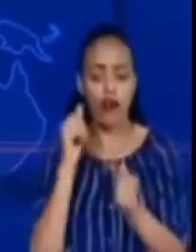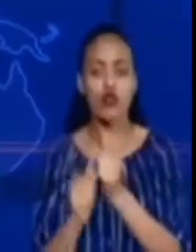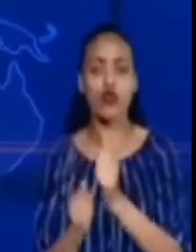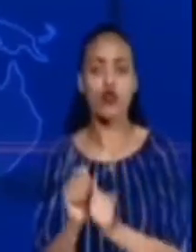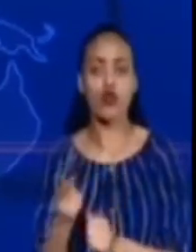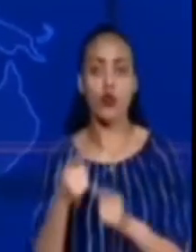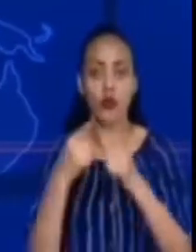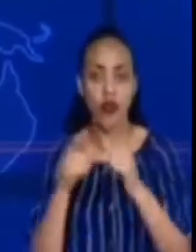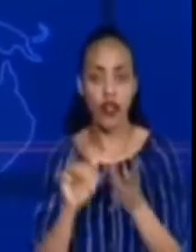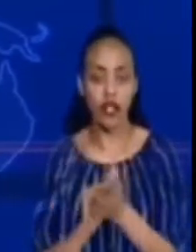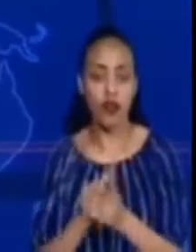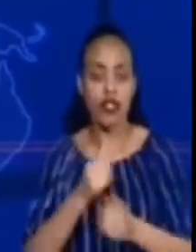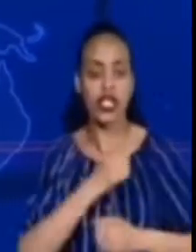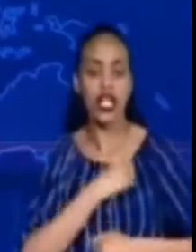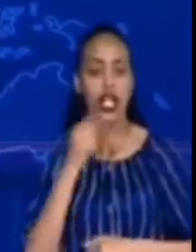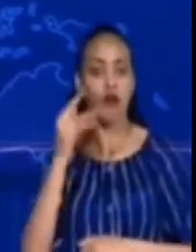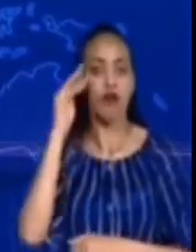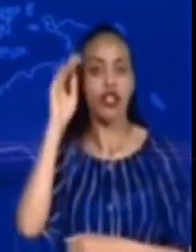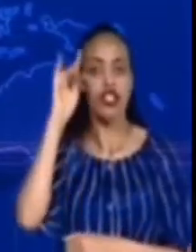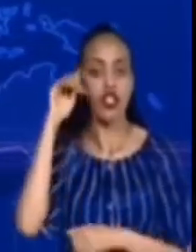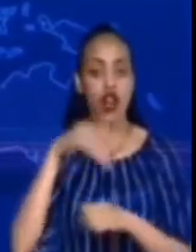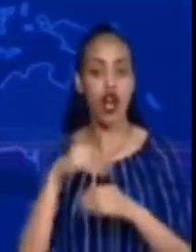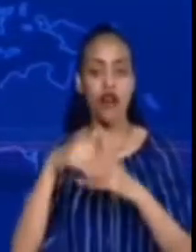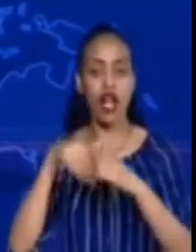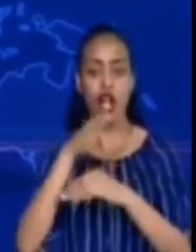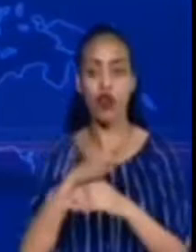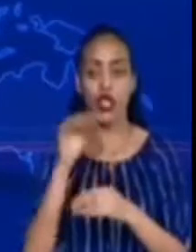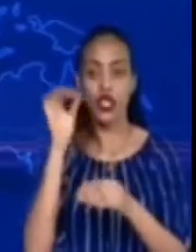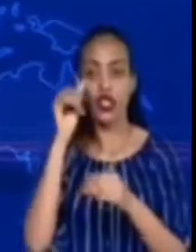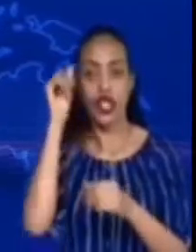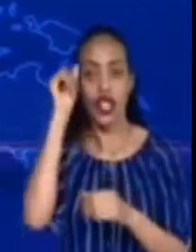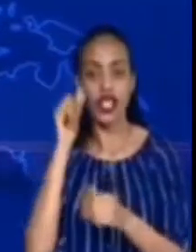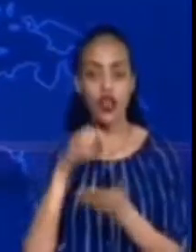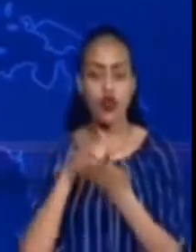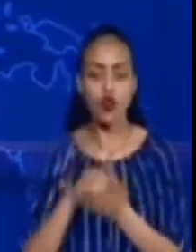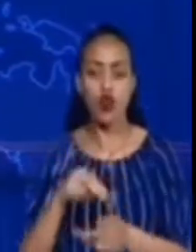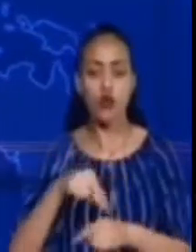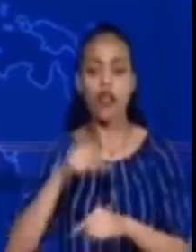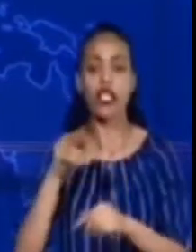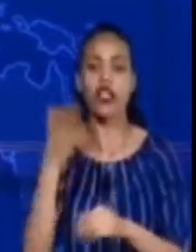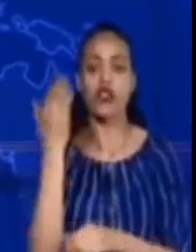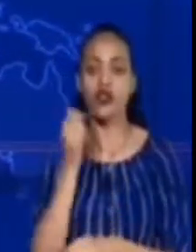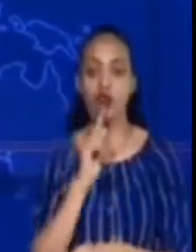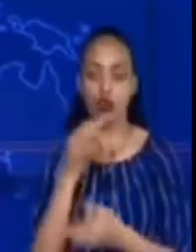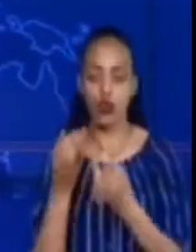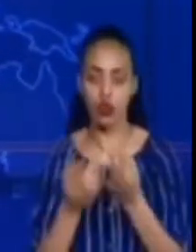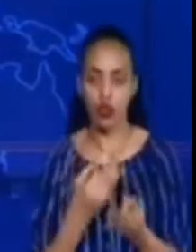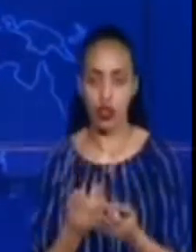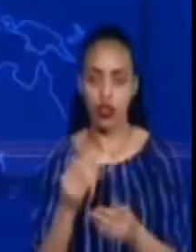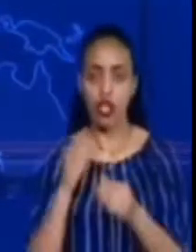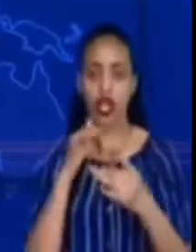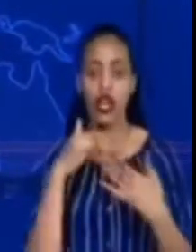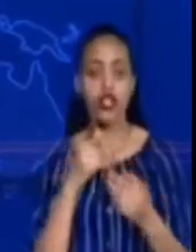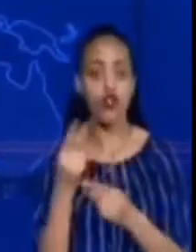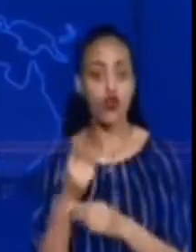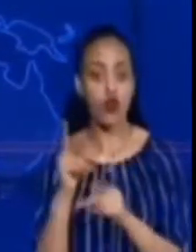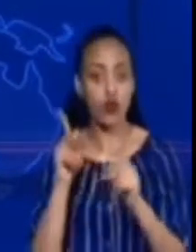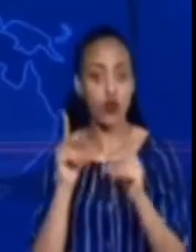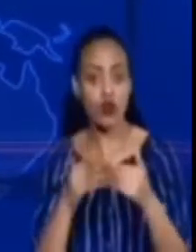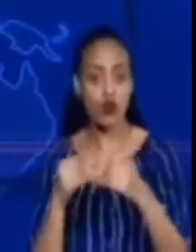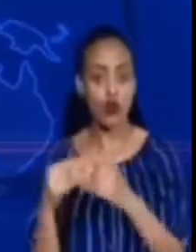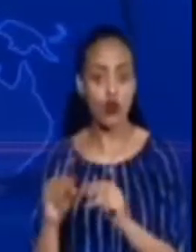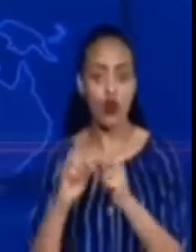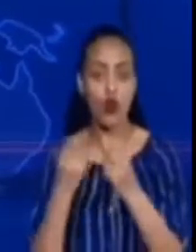ስላልወደደ አንተን እኮ ያልወደደህ እኮ ባለ ኢቪል አይዲያና ኢቪል ታውትና ኢቪል ስፒችና